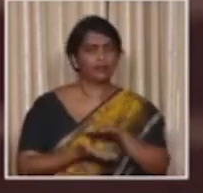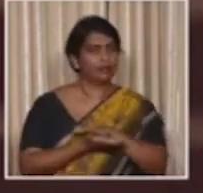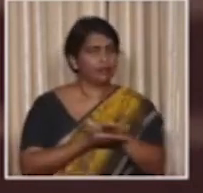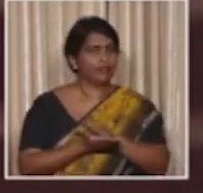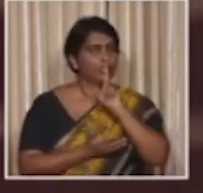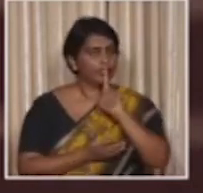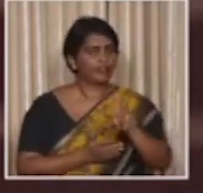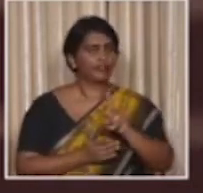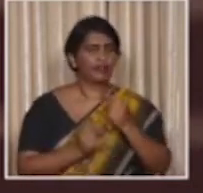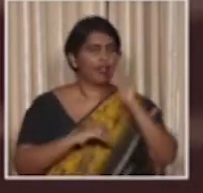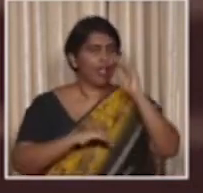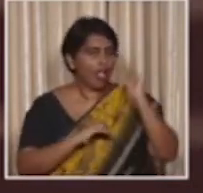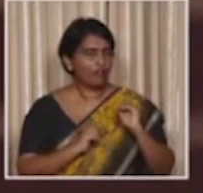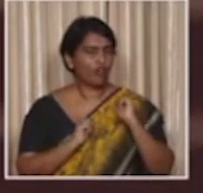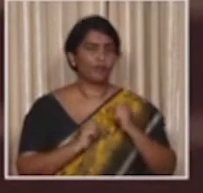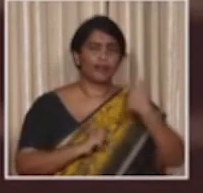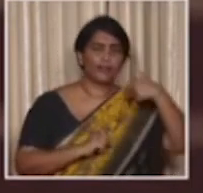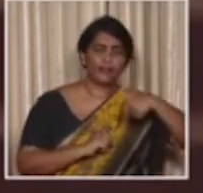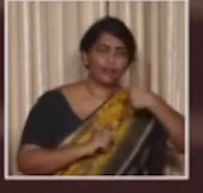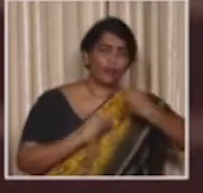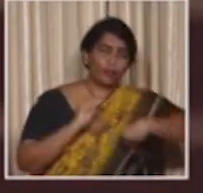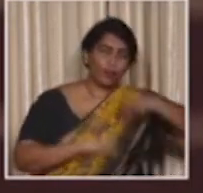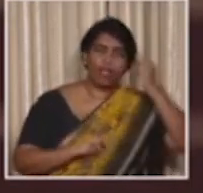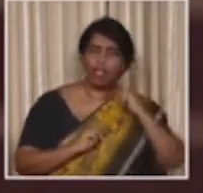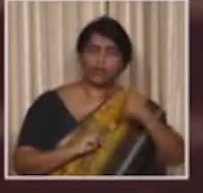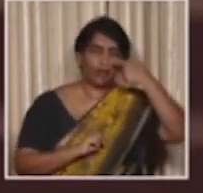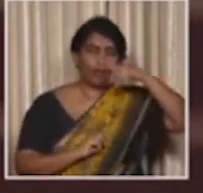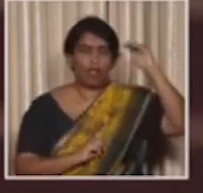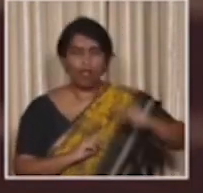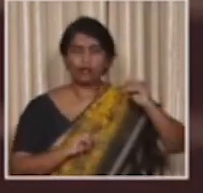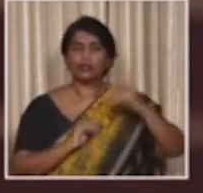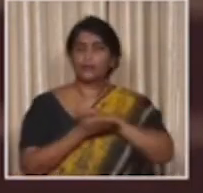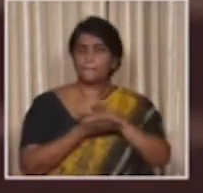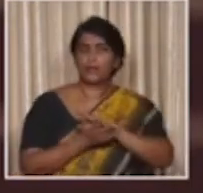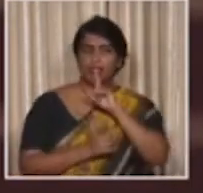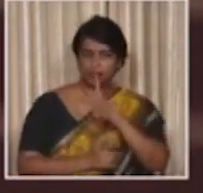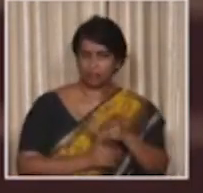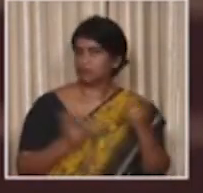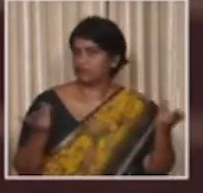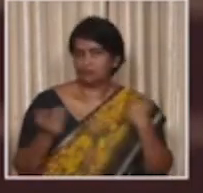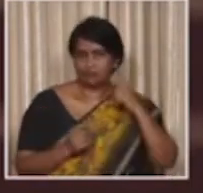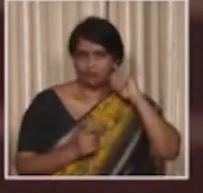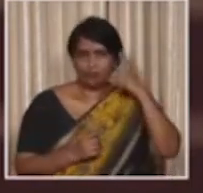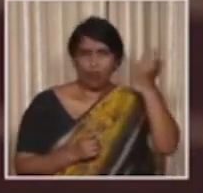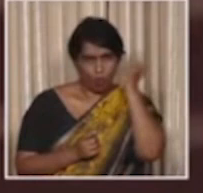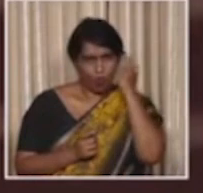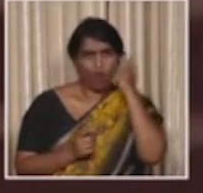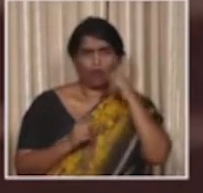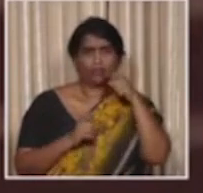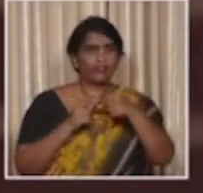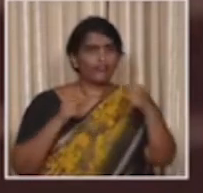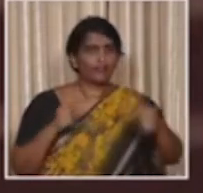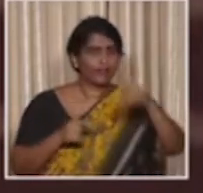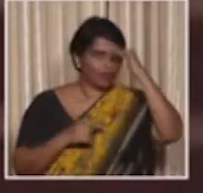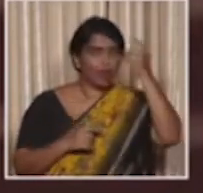කිරීම කරා මේ අඩු කරන විදිය වැඩි කරන විදිය ඉන්ධන වැඩි වෙන විදිය අඩු වෙන විදිය මේක පැහැදිලි කරා. මන් දන්නේ මේ මේ හැමෝගෙම මොලේ පෑදේ මන් දන්නේ